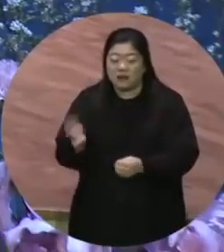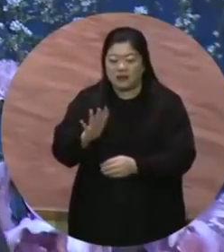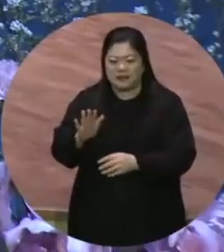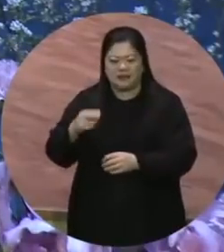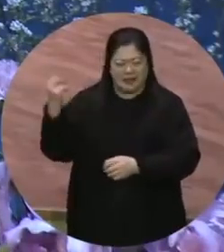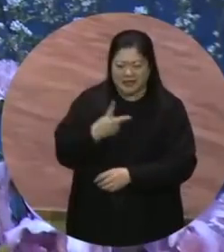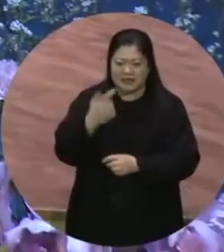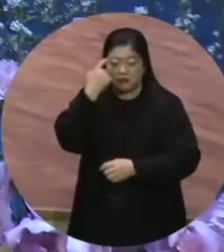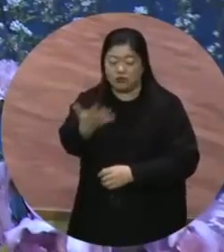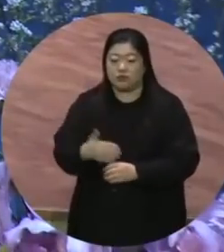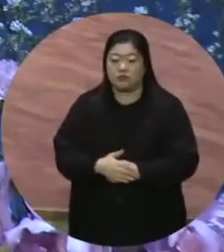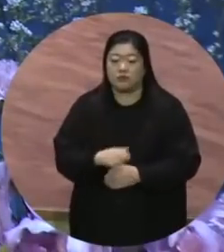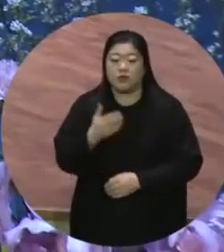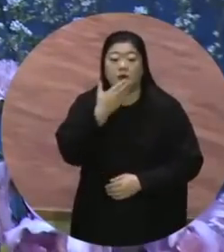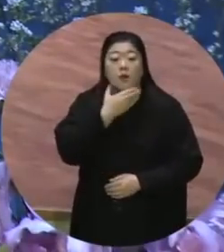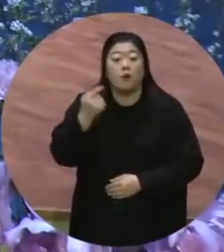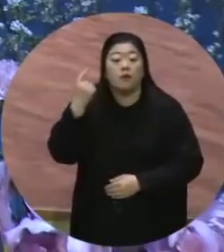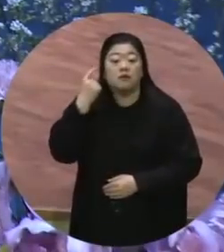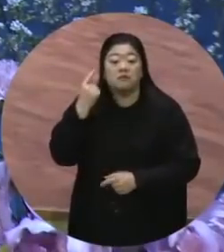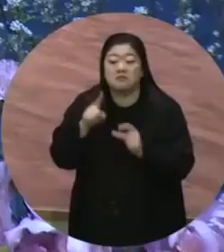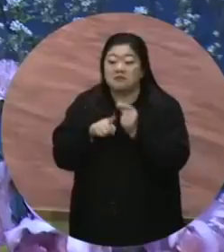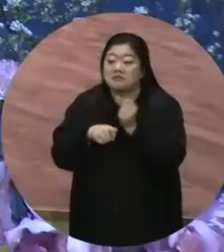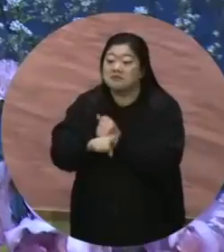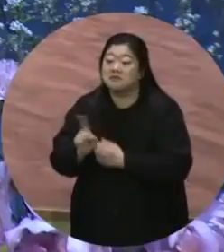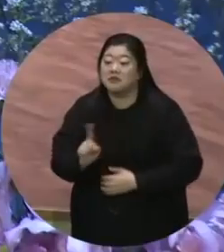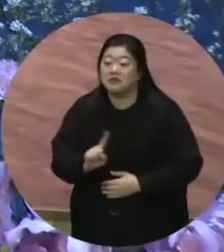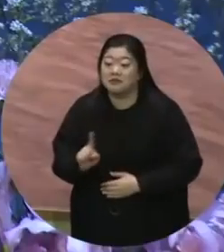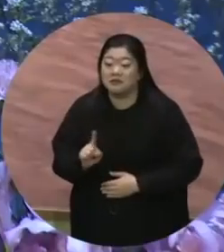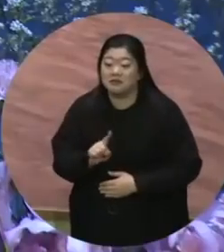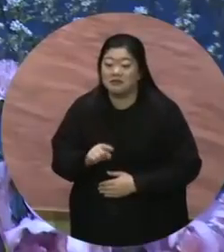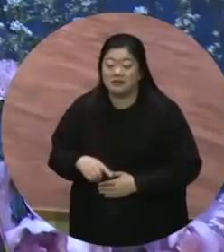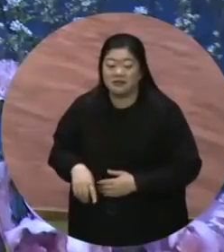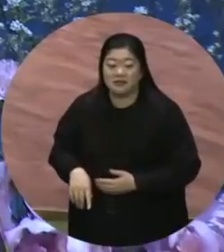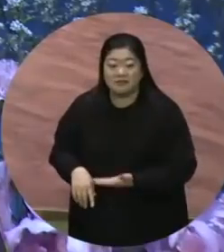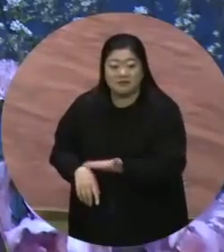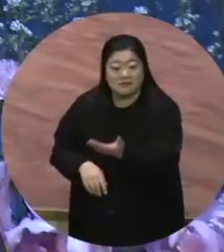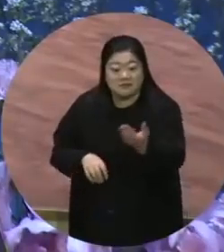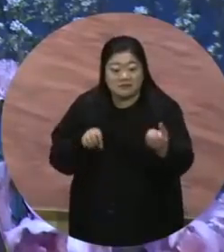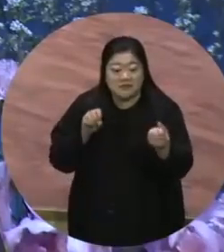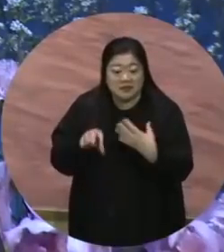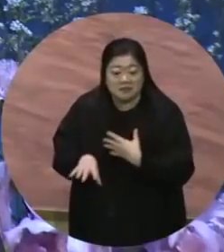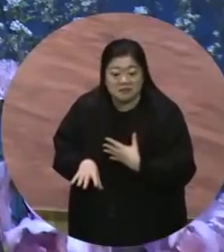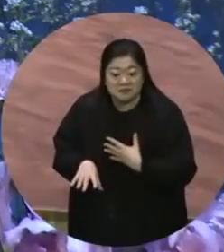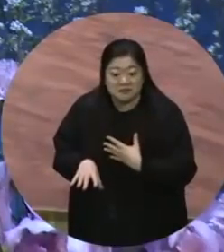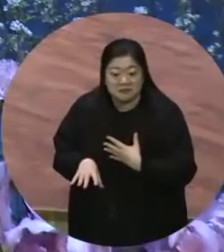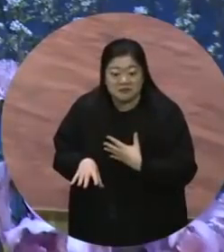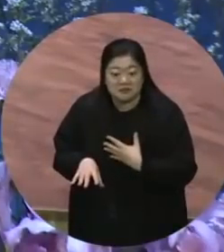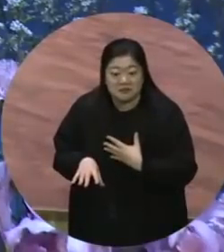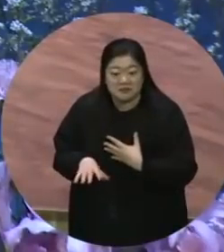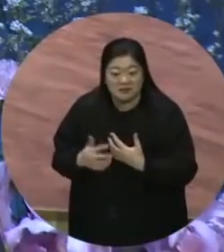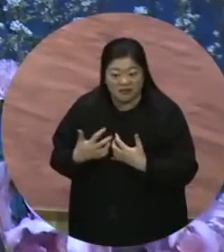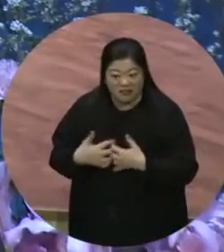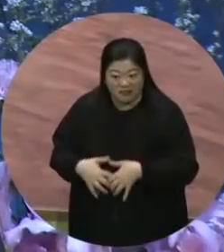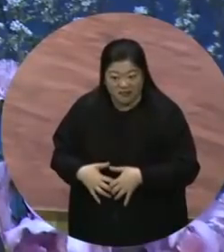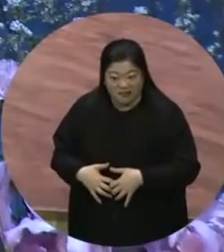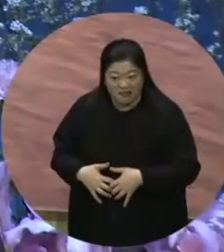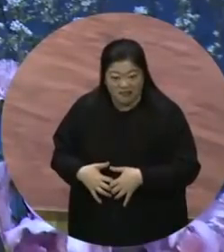뭡니까? 라고 그렇게 물어보면 막상 금방 말이 잘 안 나와요.